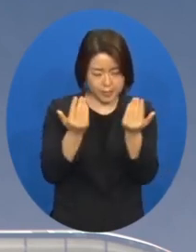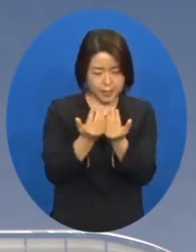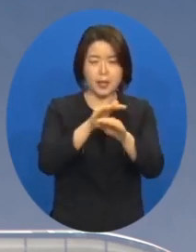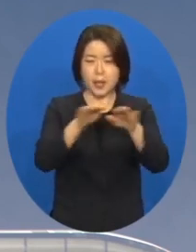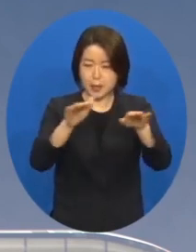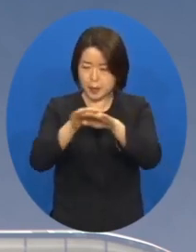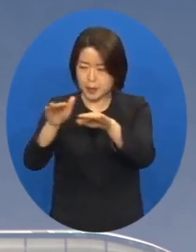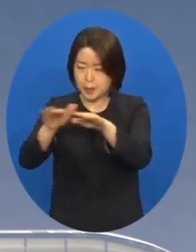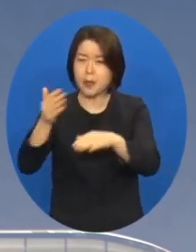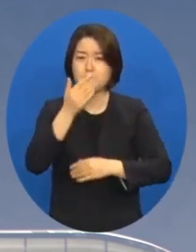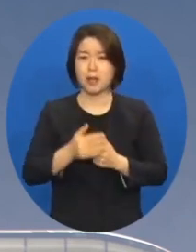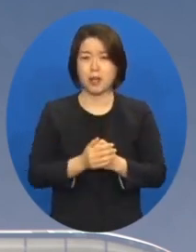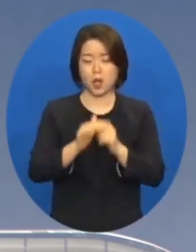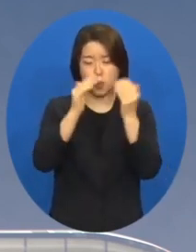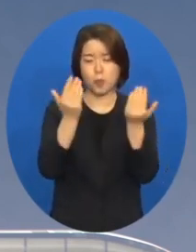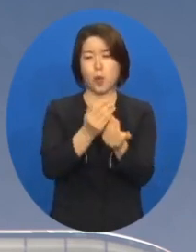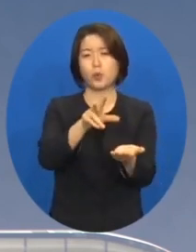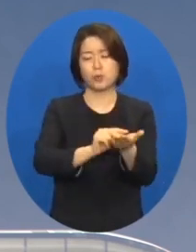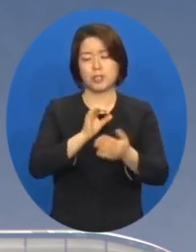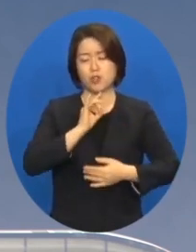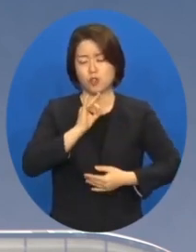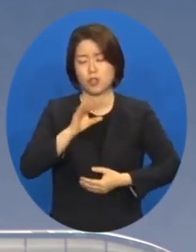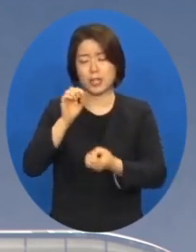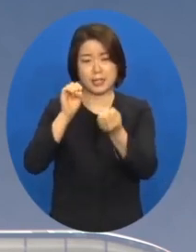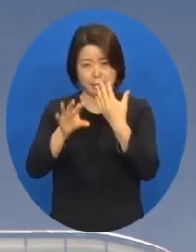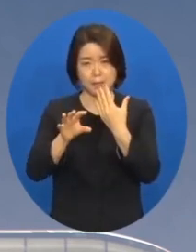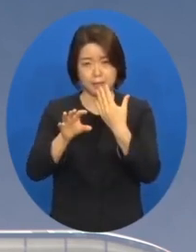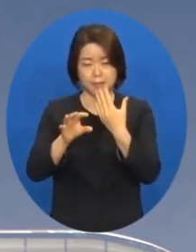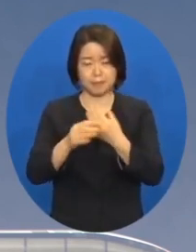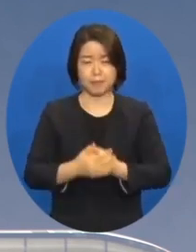모든 문제의 유일한 답입니다.